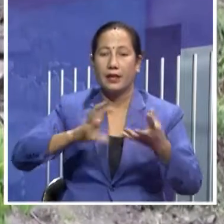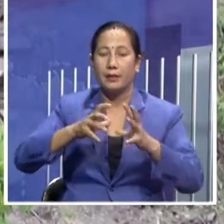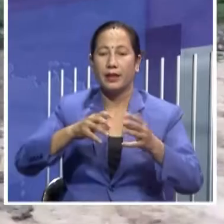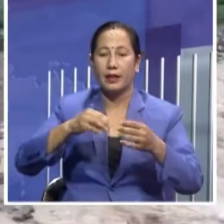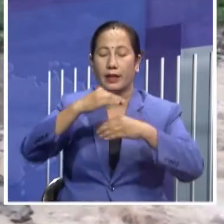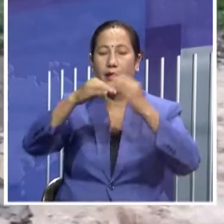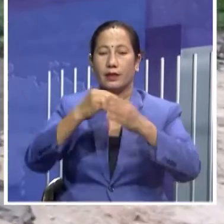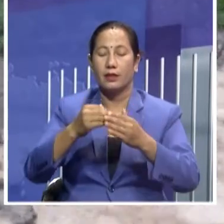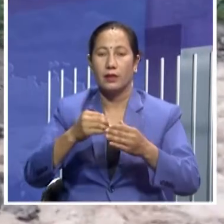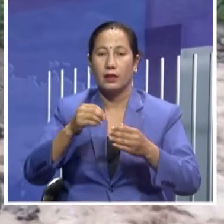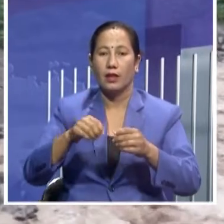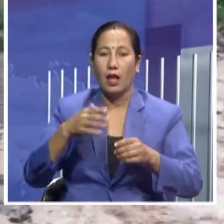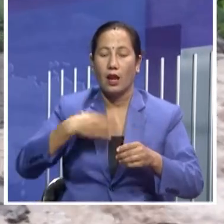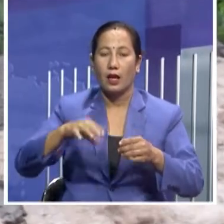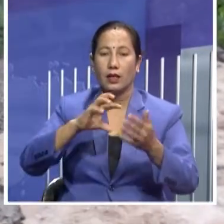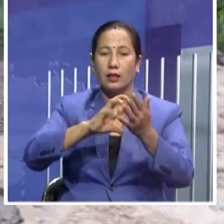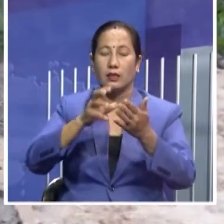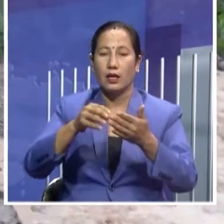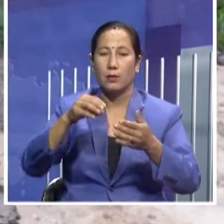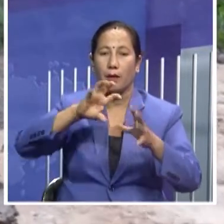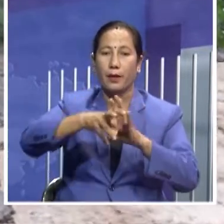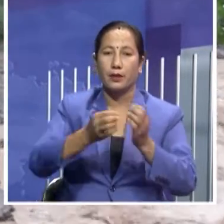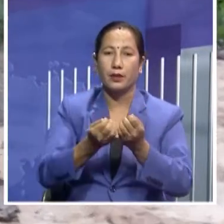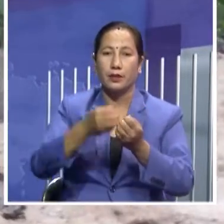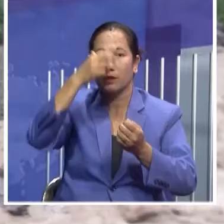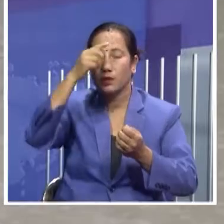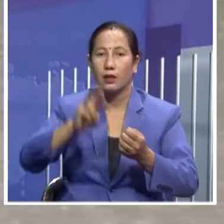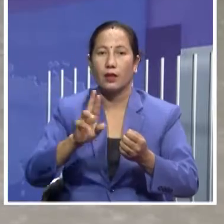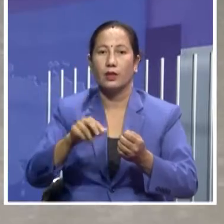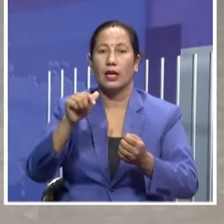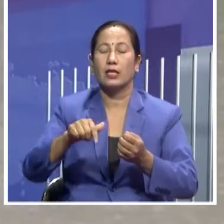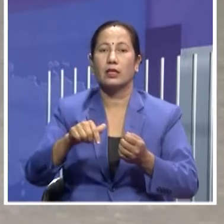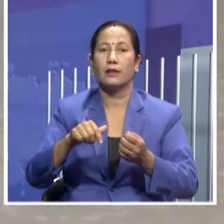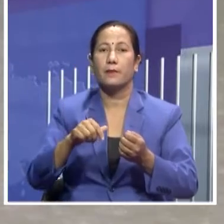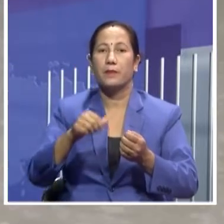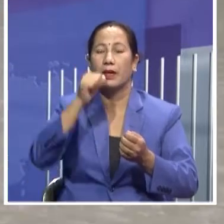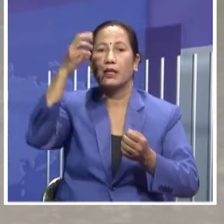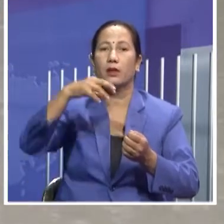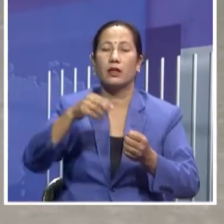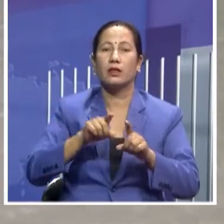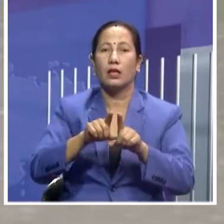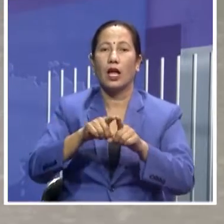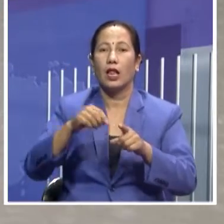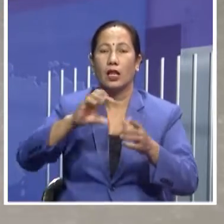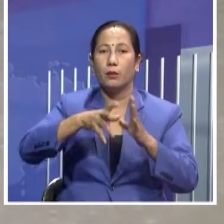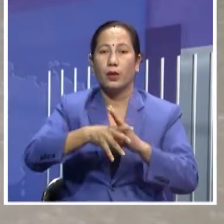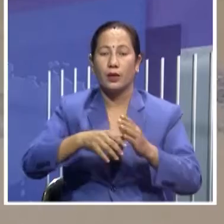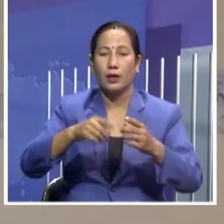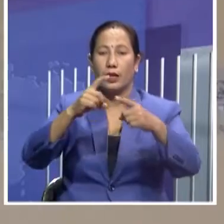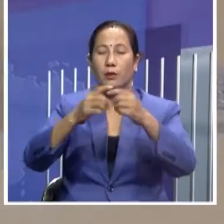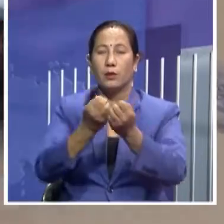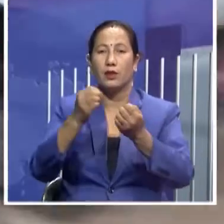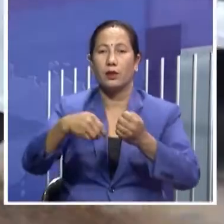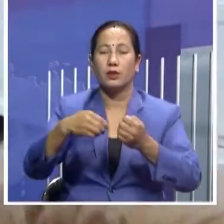गिट्टी खानी, गौडे पोल लगायतका स्थानमा पहिरो खस्ने समस्या रहेको छ। यसरी पानी पर्न साथ पहिरोले राजमार्ग बन्द